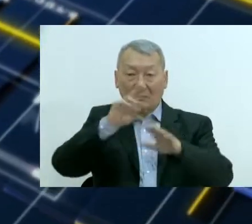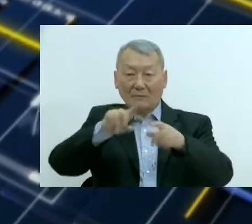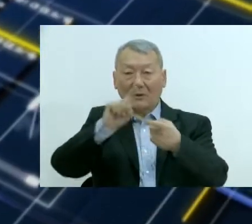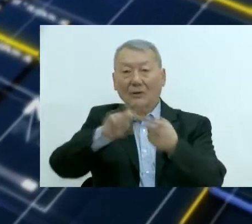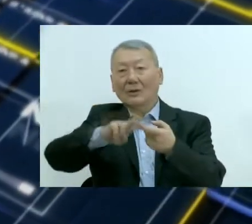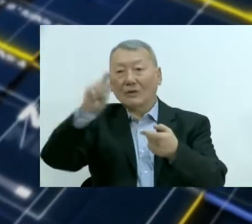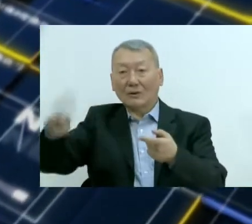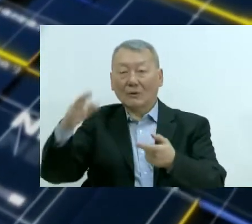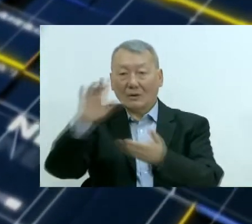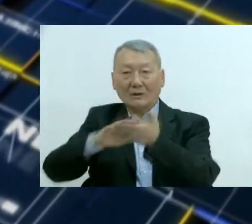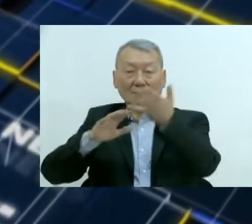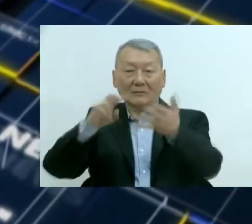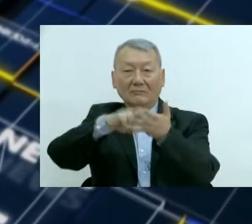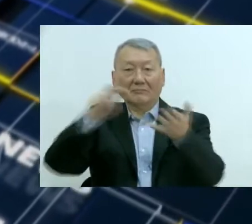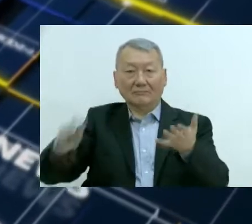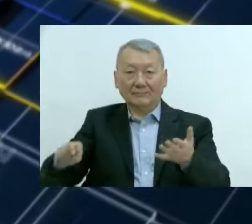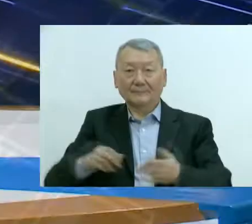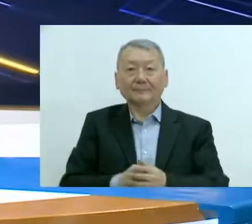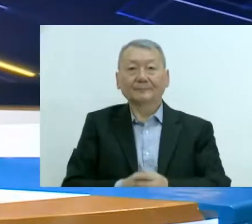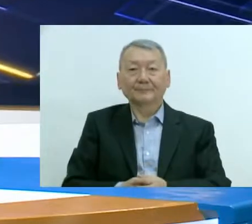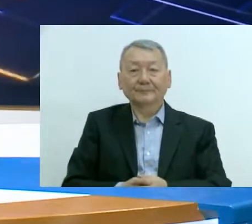президента согласно поданному заявлению.